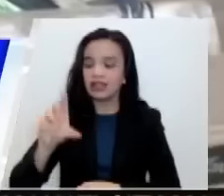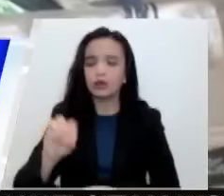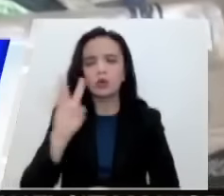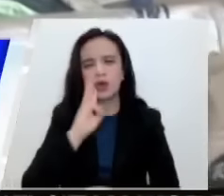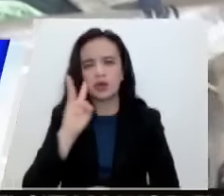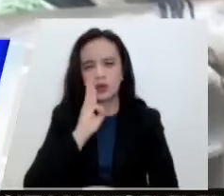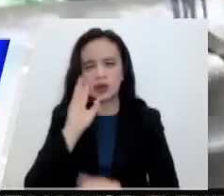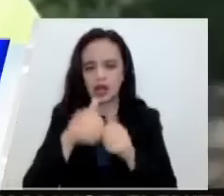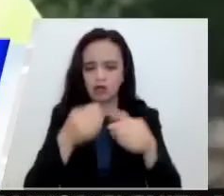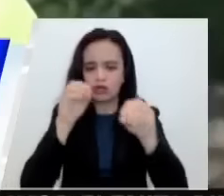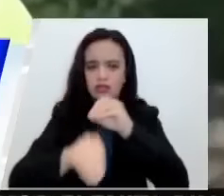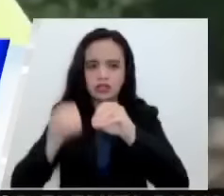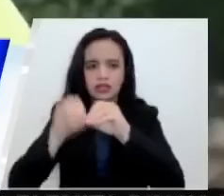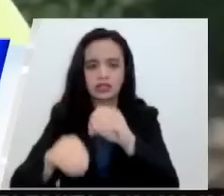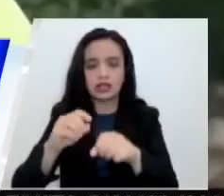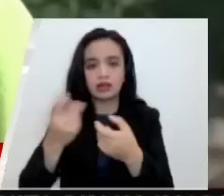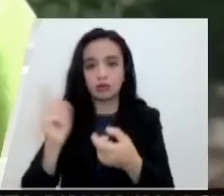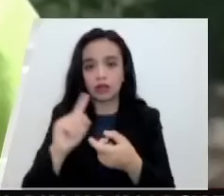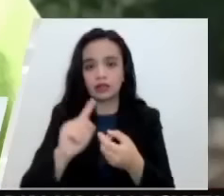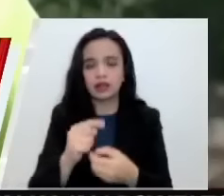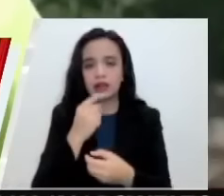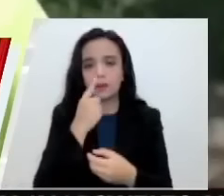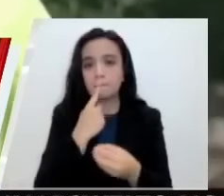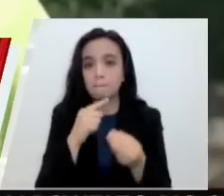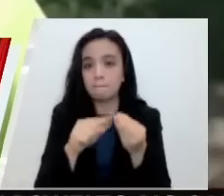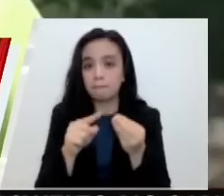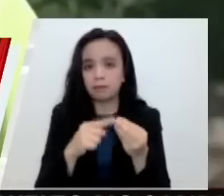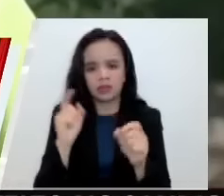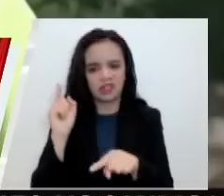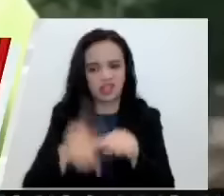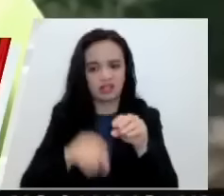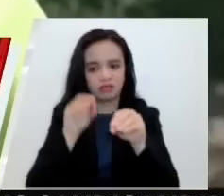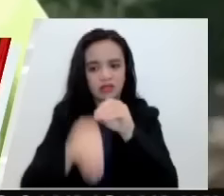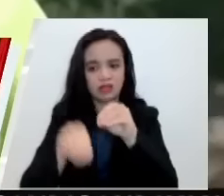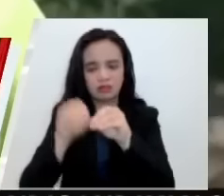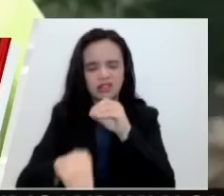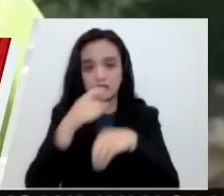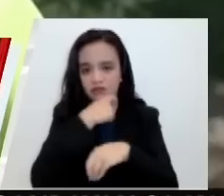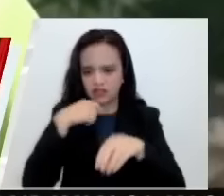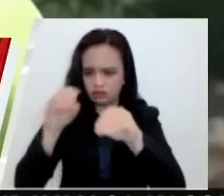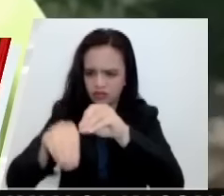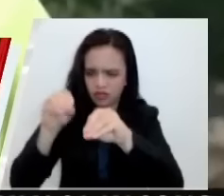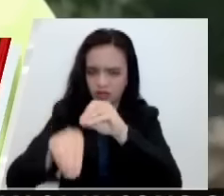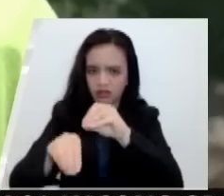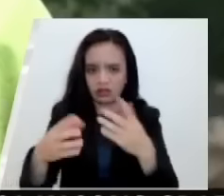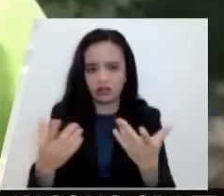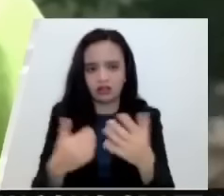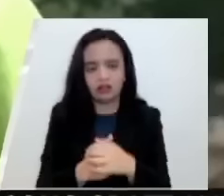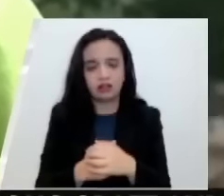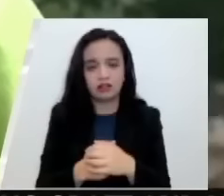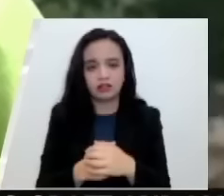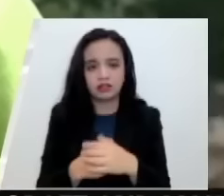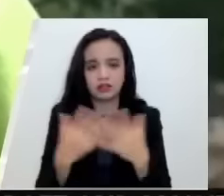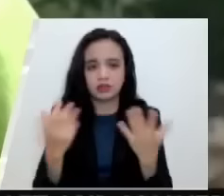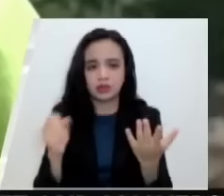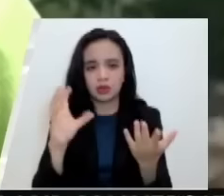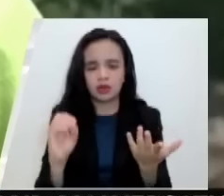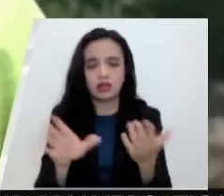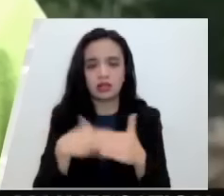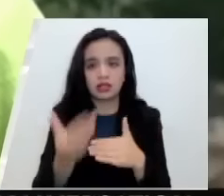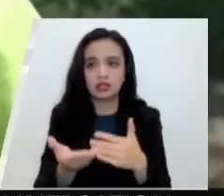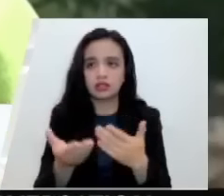ng kamatis. Hindi naman kami pwedeng tumanim ng tuyo, but tatanim ka ng tuyo, tatanim ka ng mga Marso, tapos ay uulan ng mga